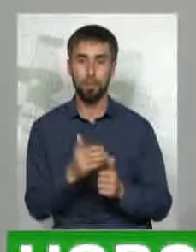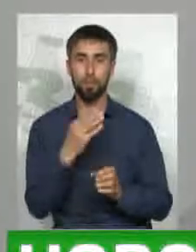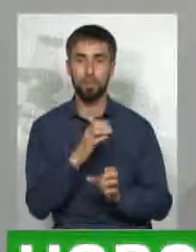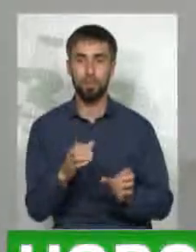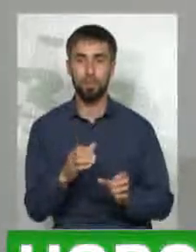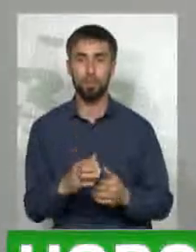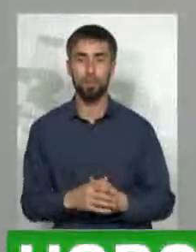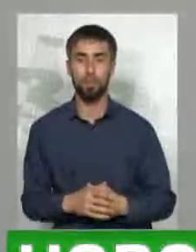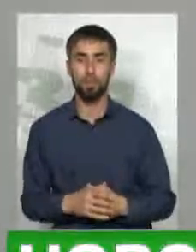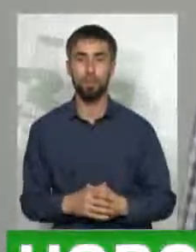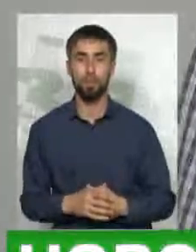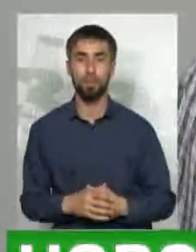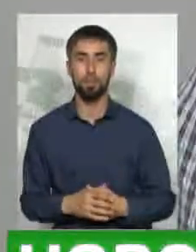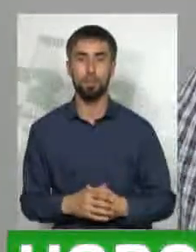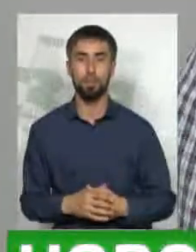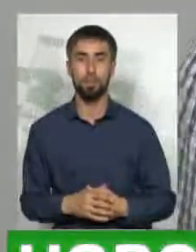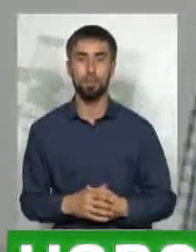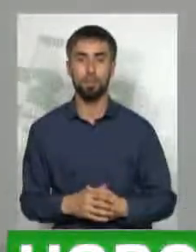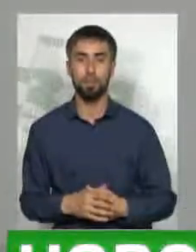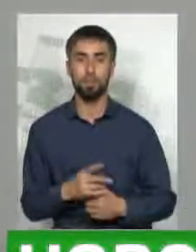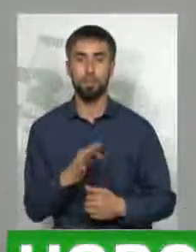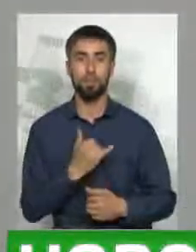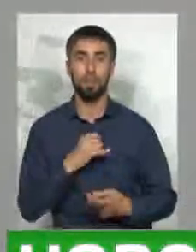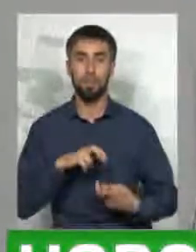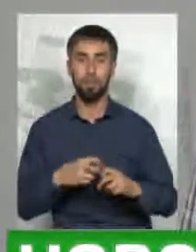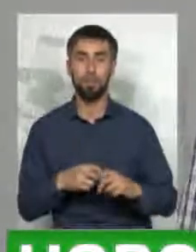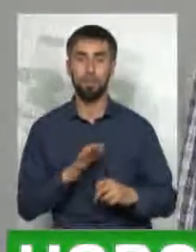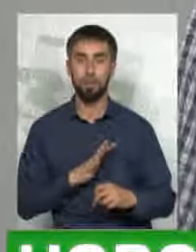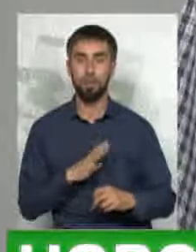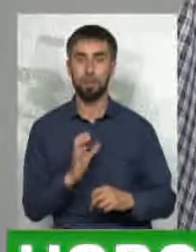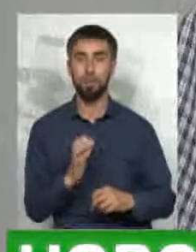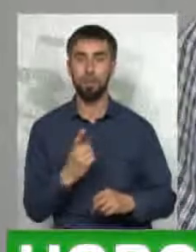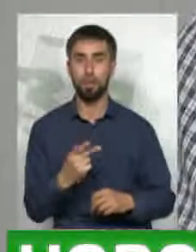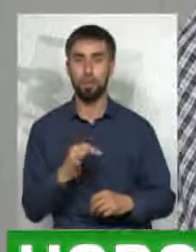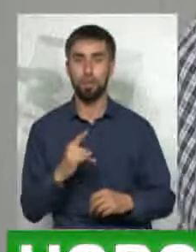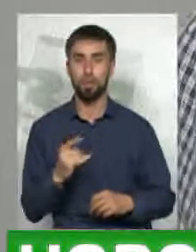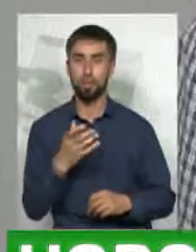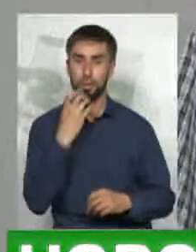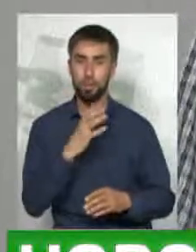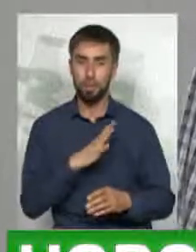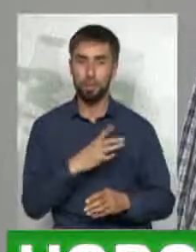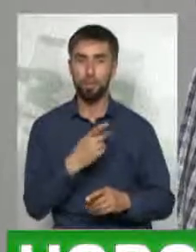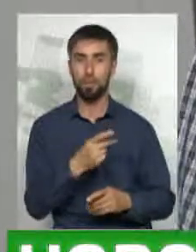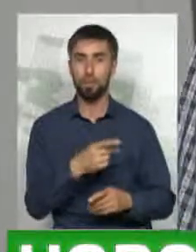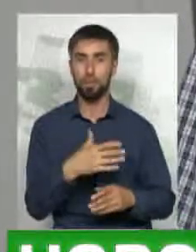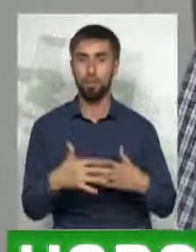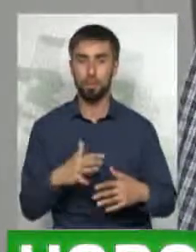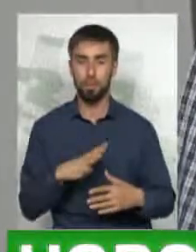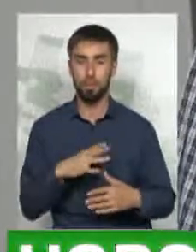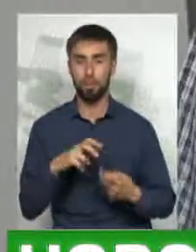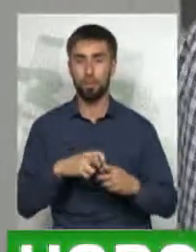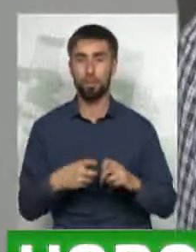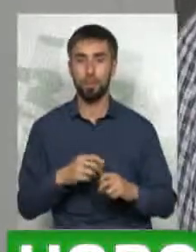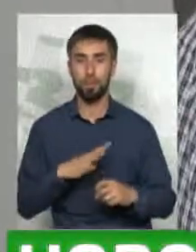отопления. Ну, у нас проблемы были с Анвара, я их улучшил с Анвара, прокладе, улучшил батарею. А